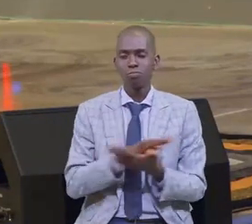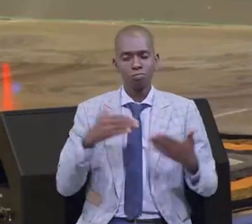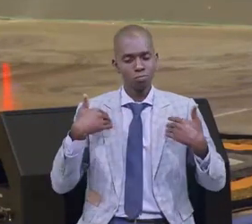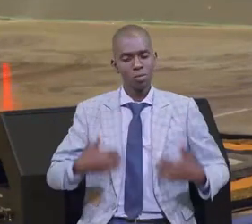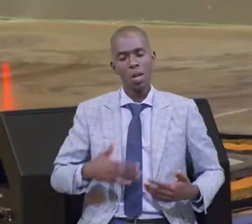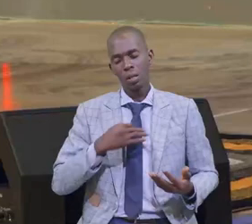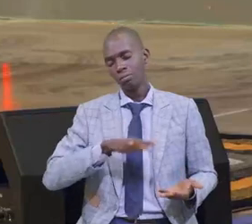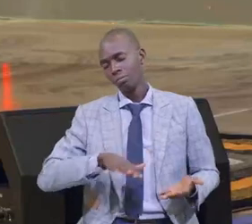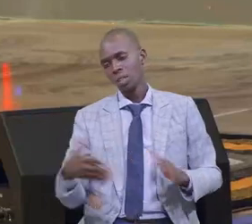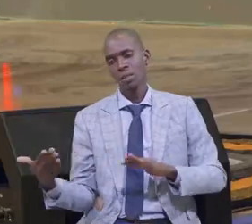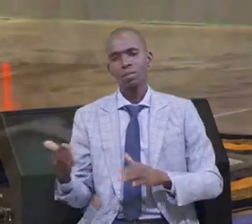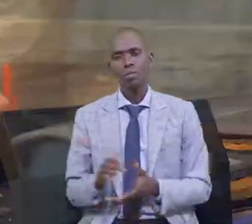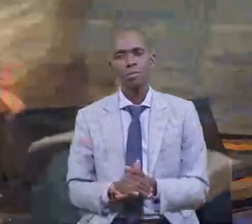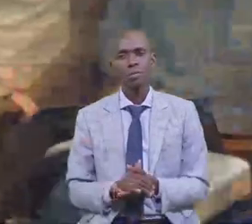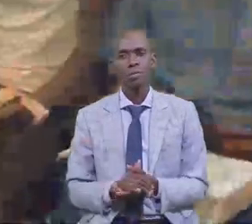vers.